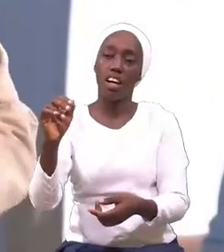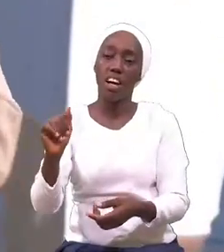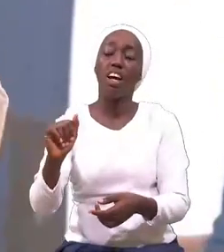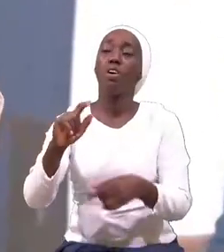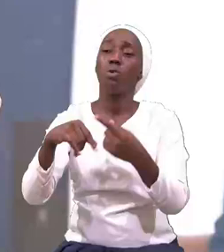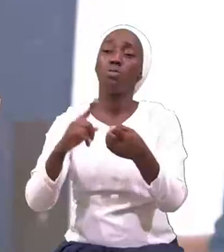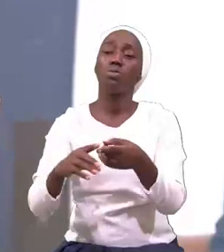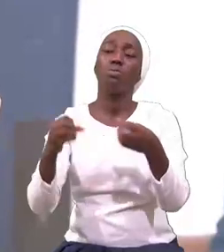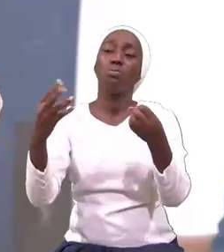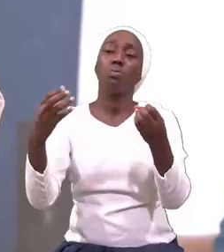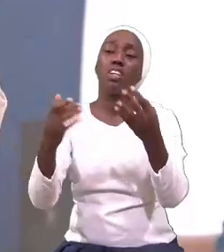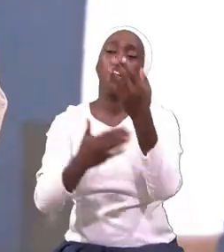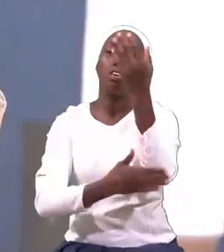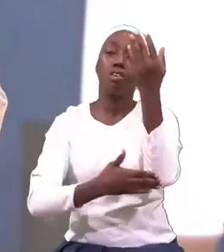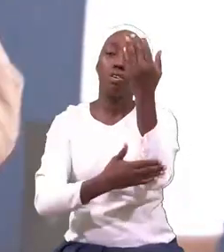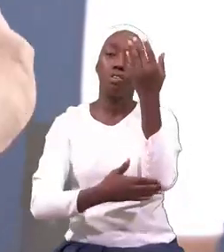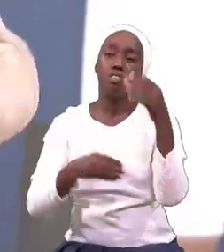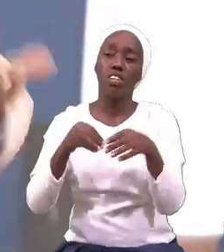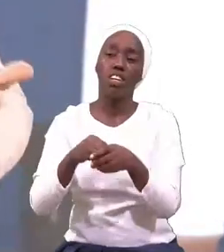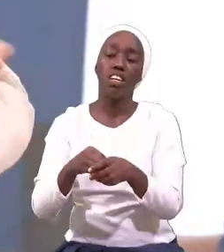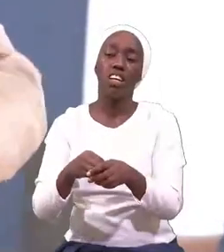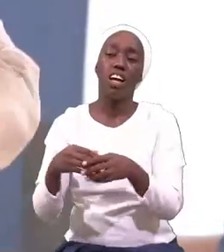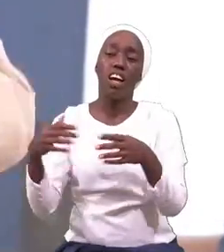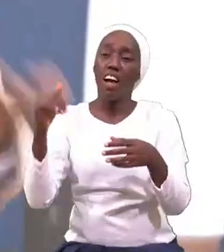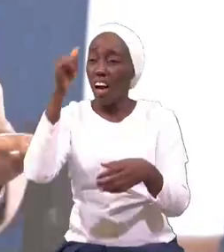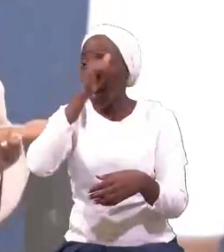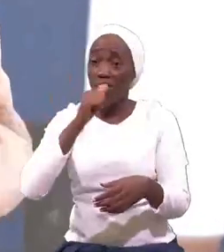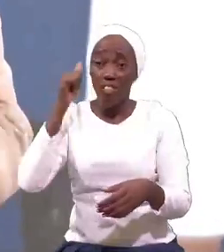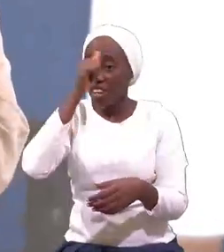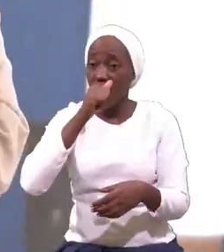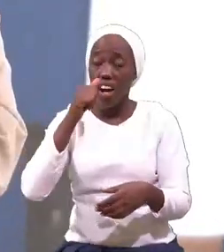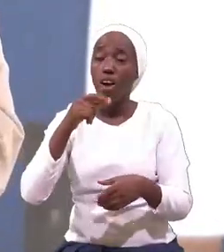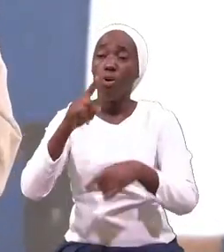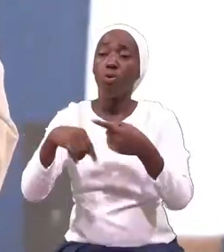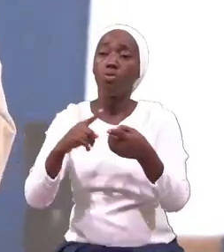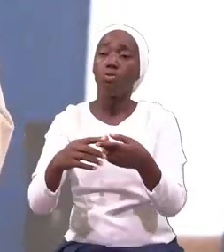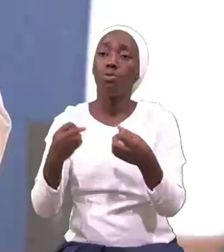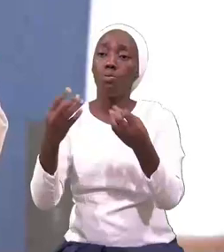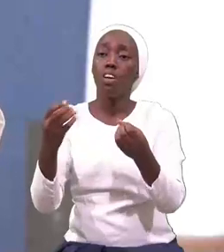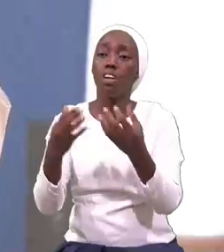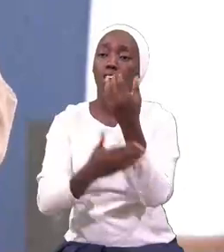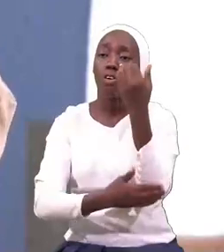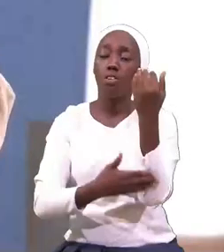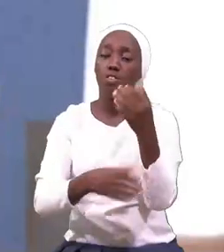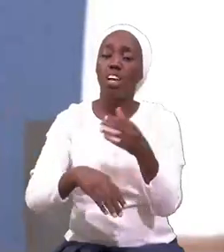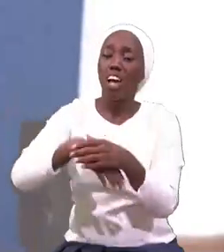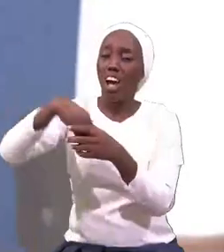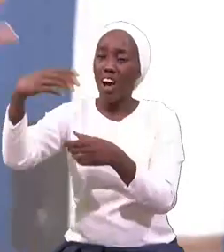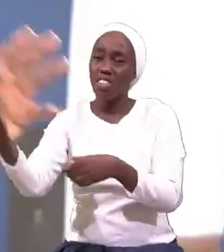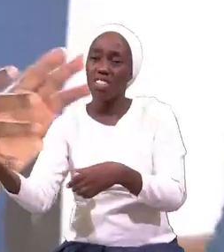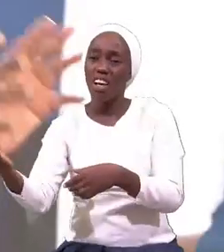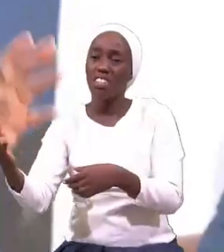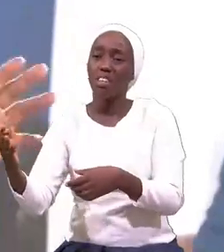et je vais dans plusieurs pays d'Afrique, et je vais dans plusieurs pays, même hors d'Afrique,